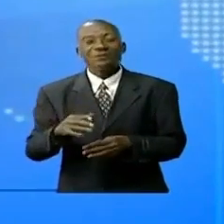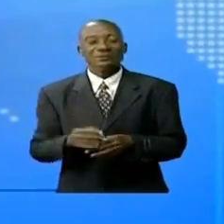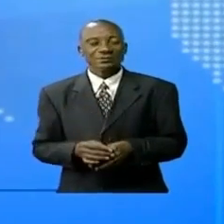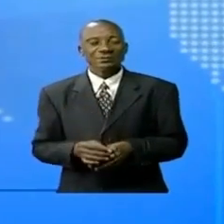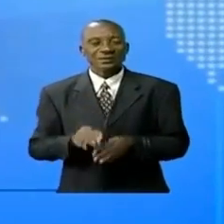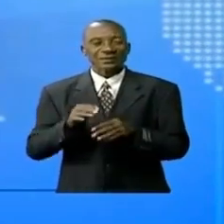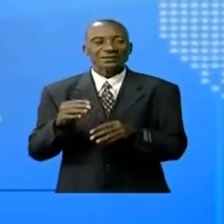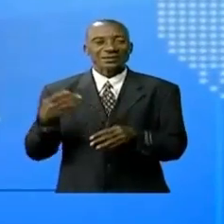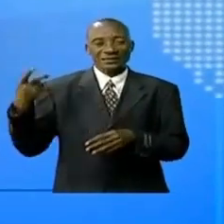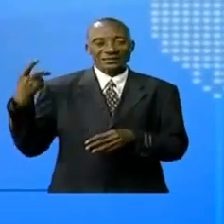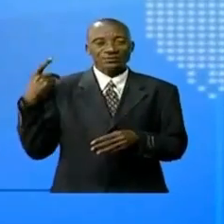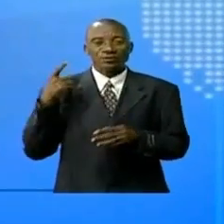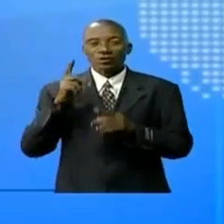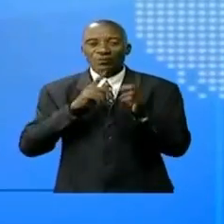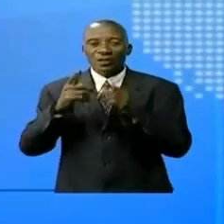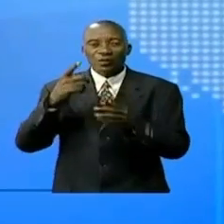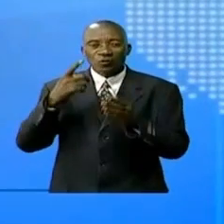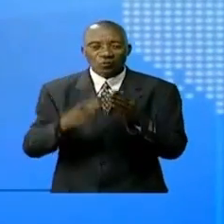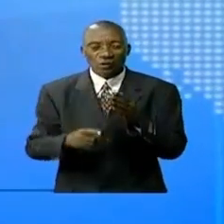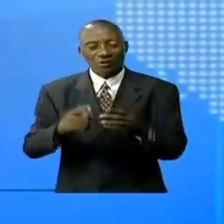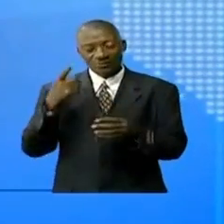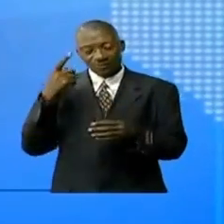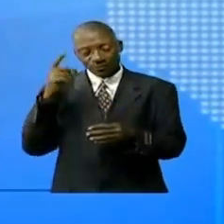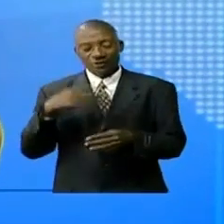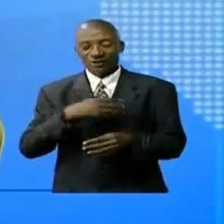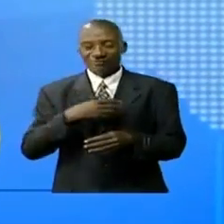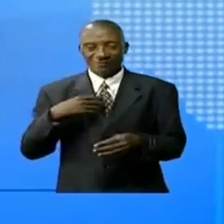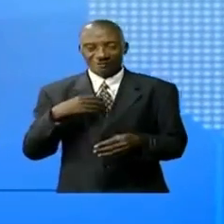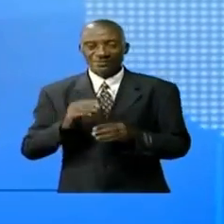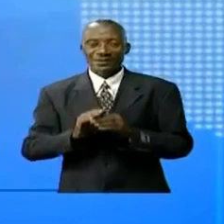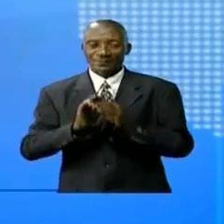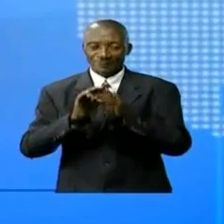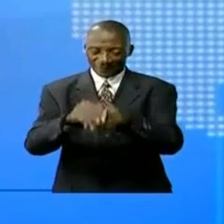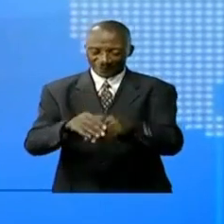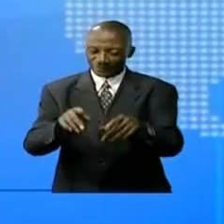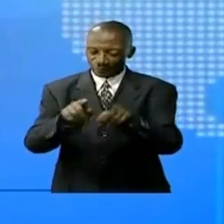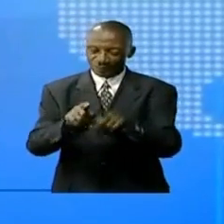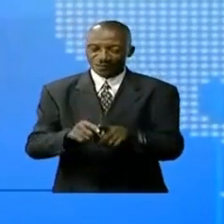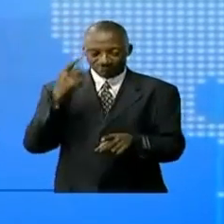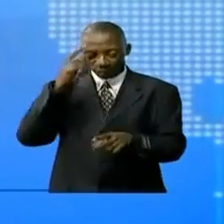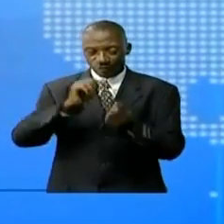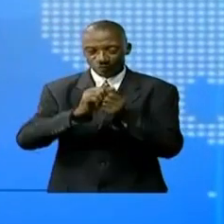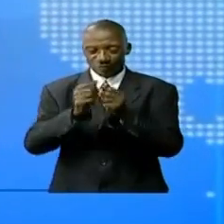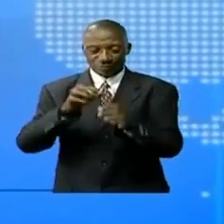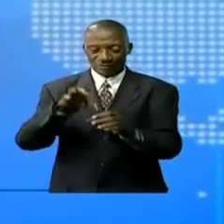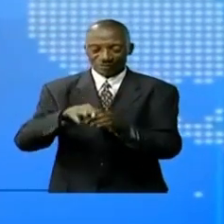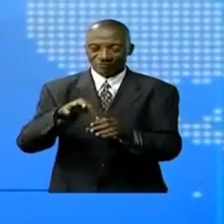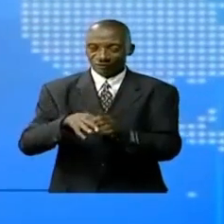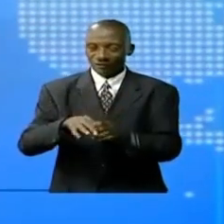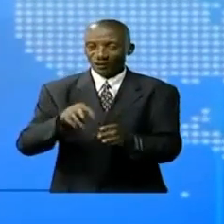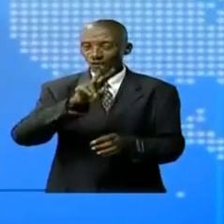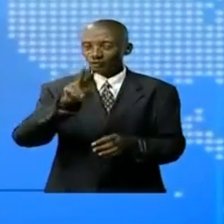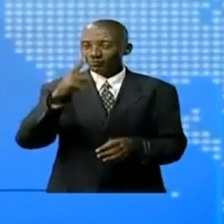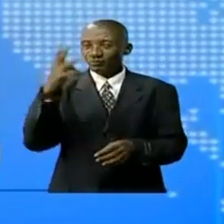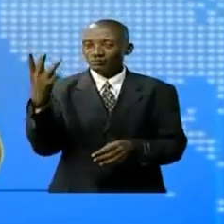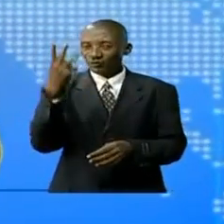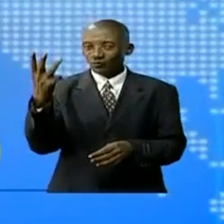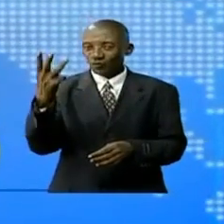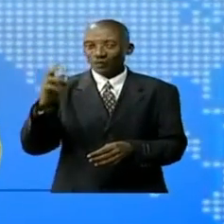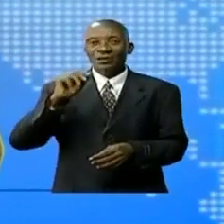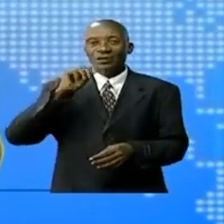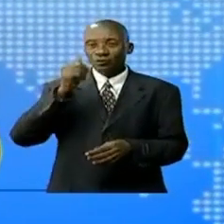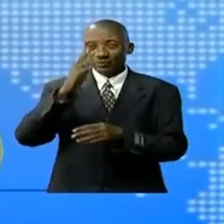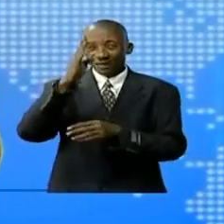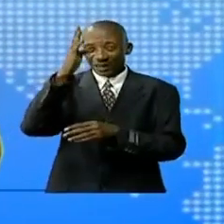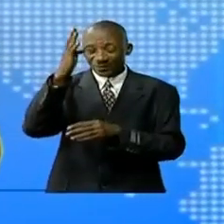sur le quota de la représentativité de la femme. La clôture interviendra demain mardi à 12h. Les images